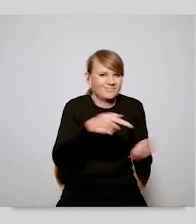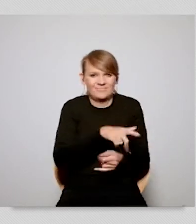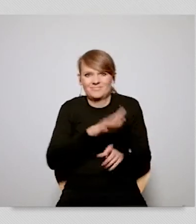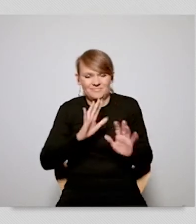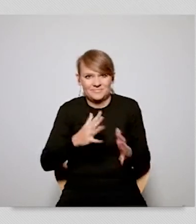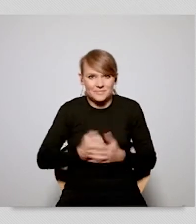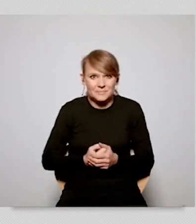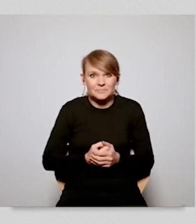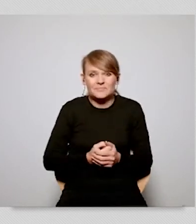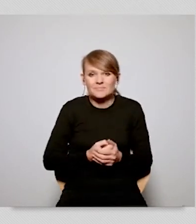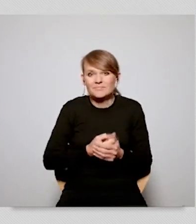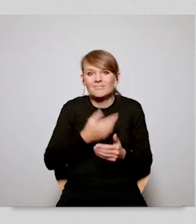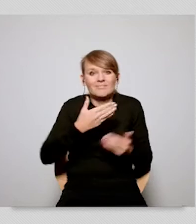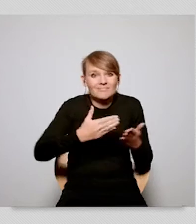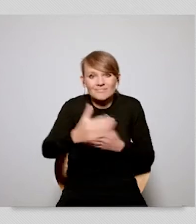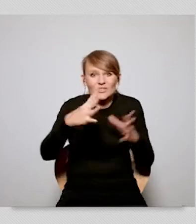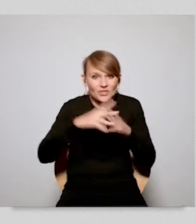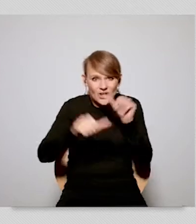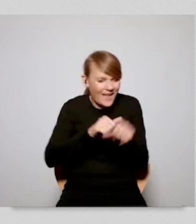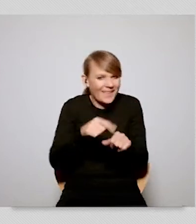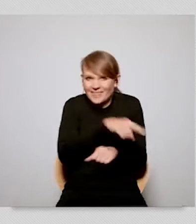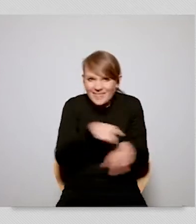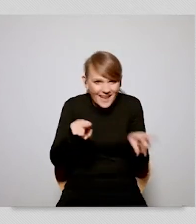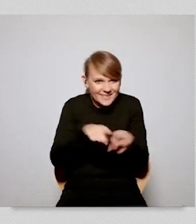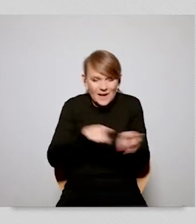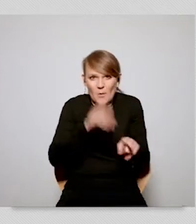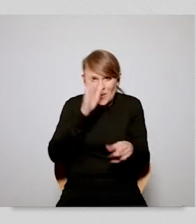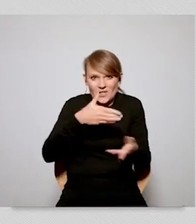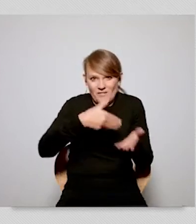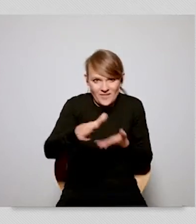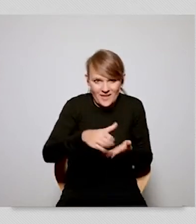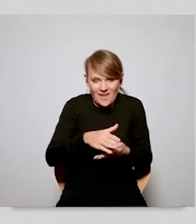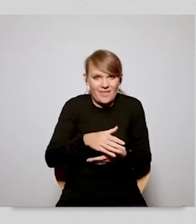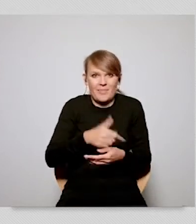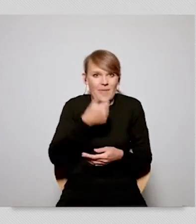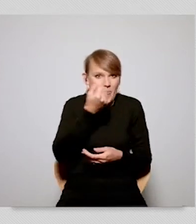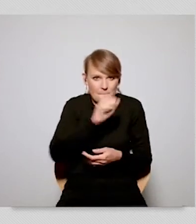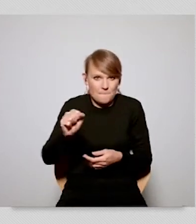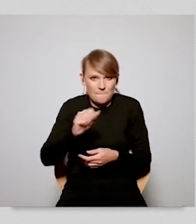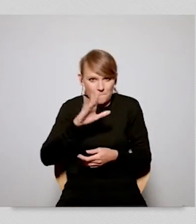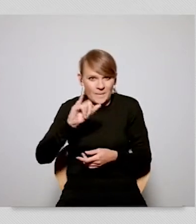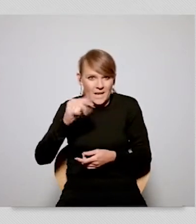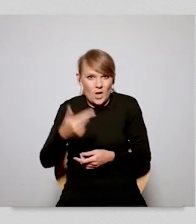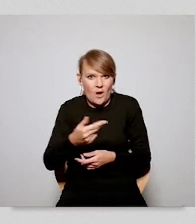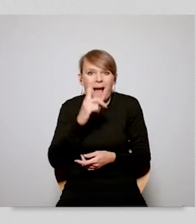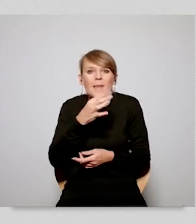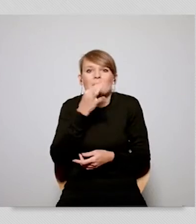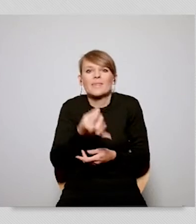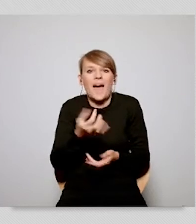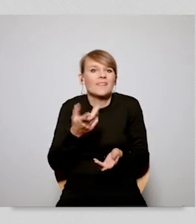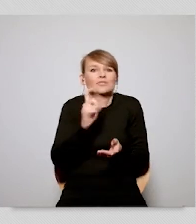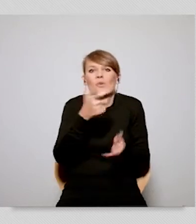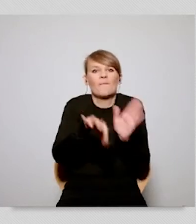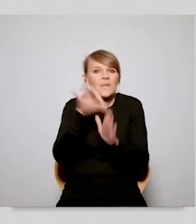Więc w ciągu 10 lat i tak wydamy bilion złotych. Pytanie tylko na co? Więc to co ja widzę i co też